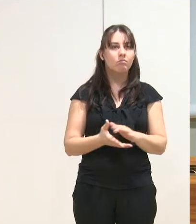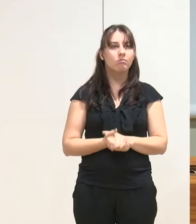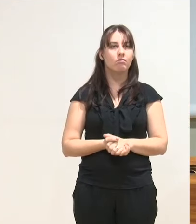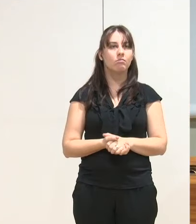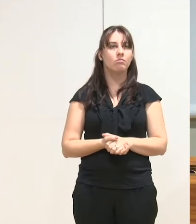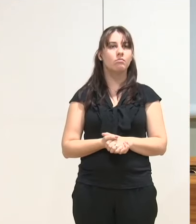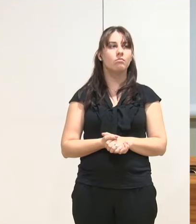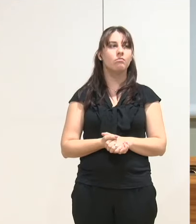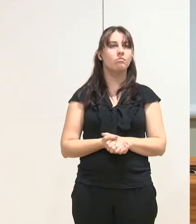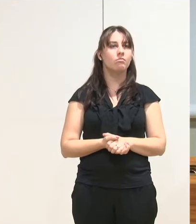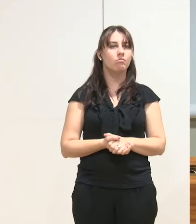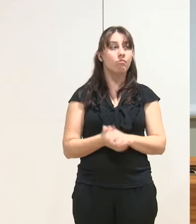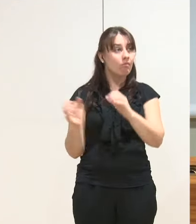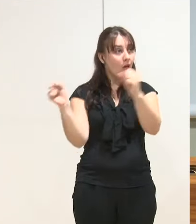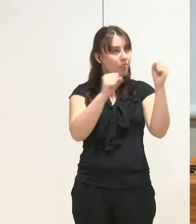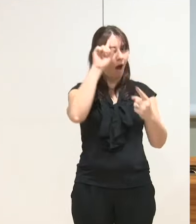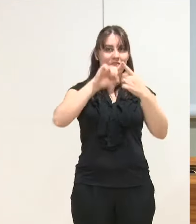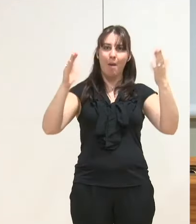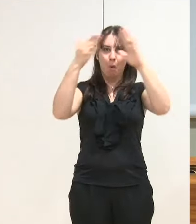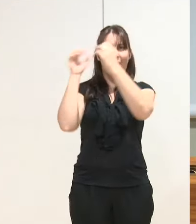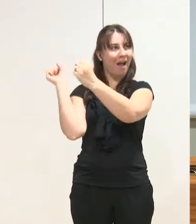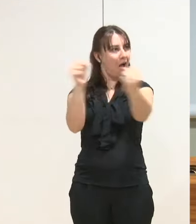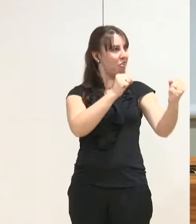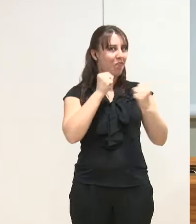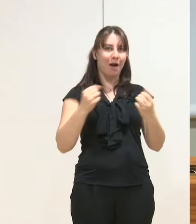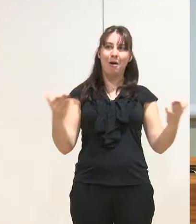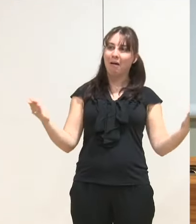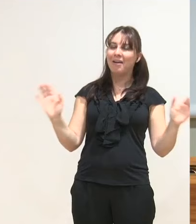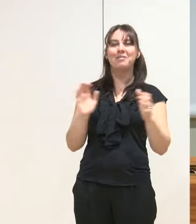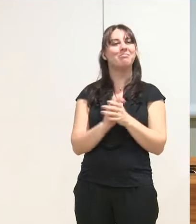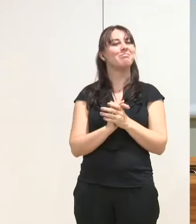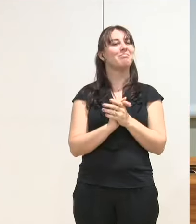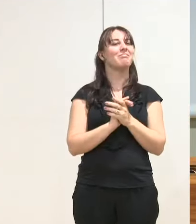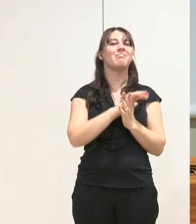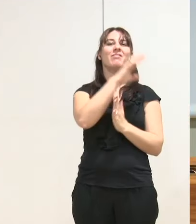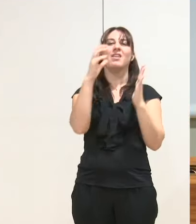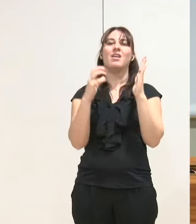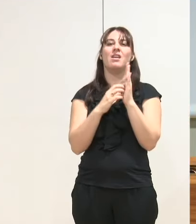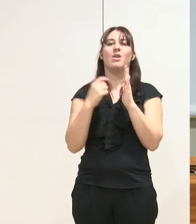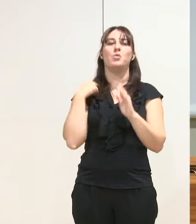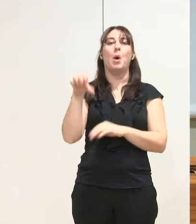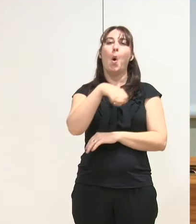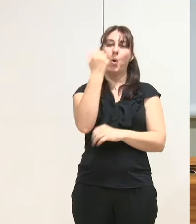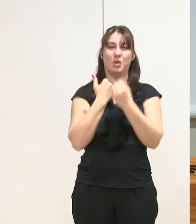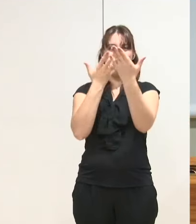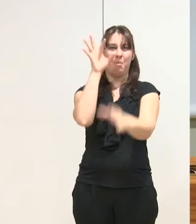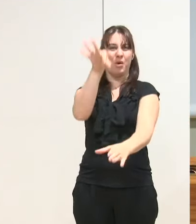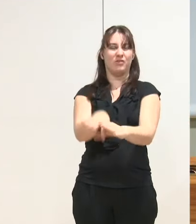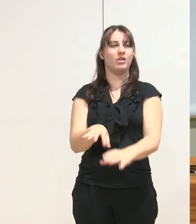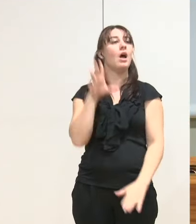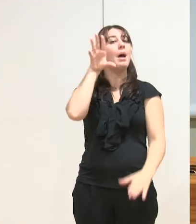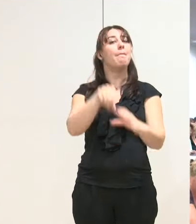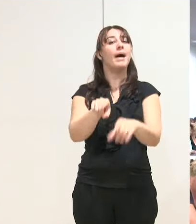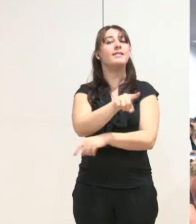non consensus autour de la montagne je mets au voix la délibération numéro 11 qui ne prend pas part au